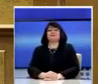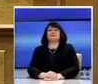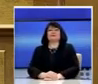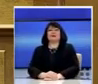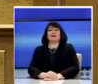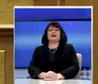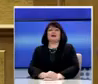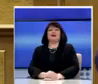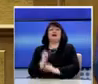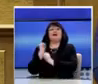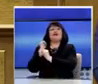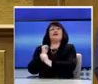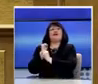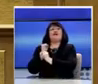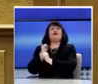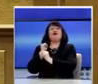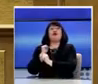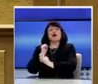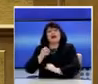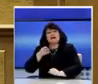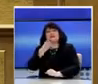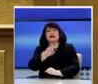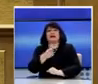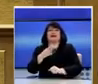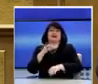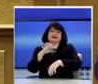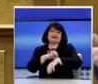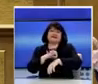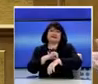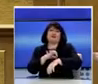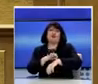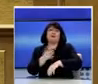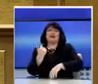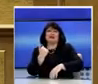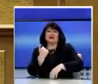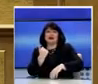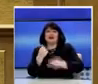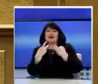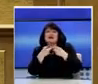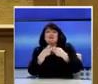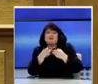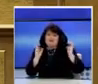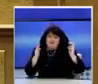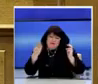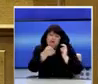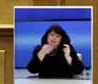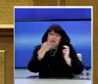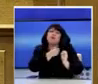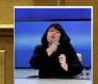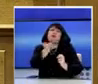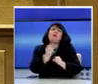αλλά φορέας, συνοστίζεται στα μέσα μαζικής μεταφοράς για να πάει στη δουλειά του. Εκεί που, όπως λέτε, δεν κολλάει.